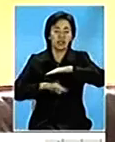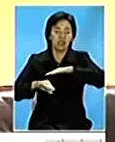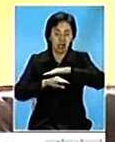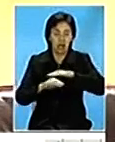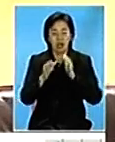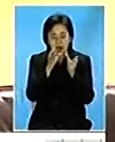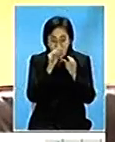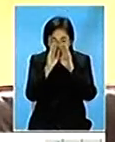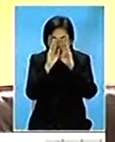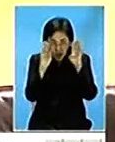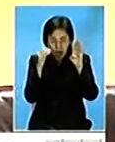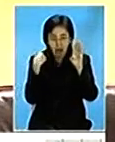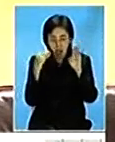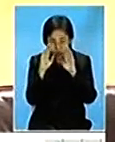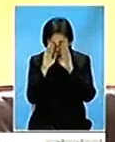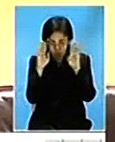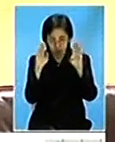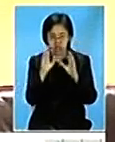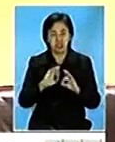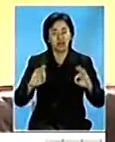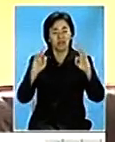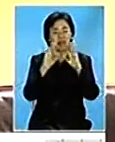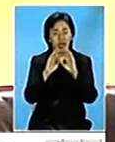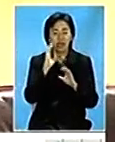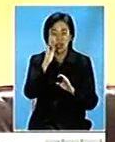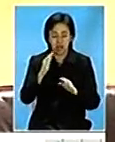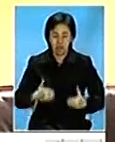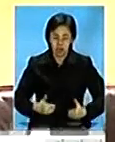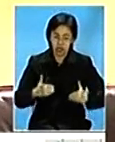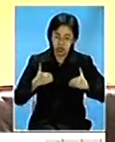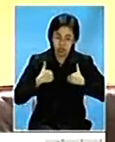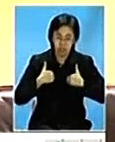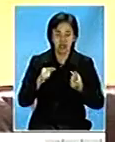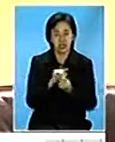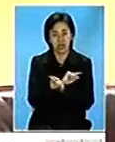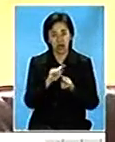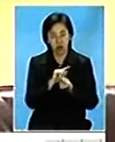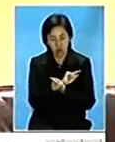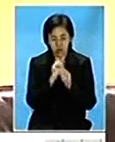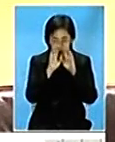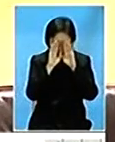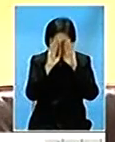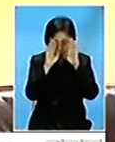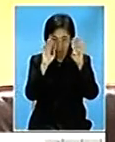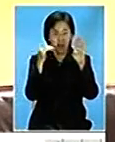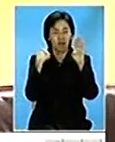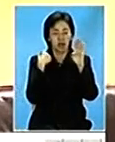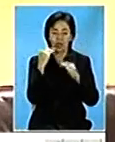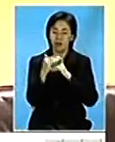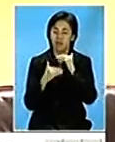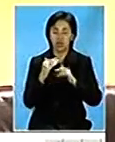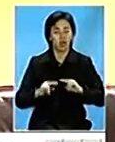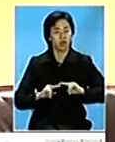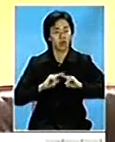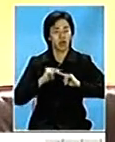ความรู้และทักษะที่จำเป็นสำหรับเครื่องมือในการดำรงชีวิตในสังคมและแสวงหาความรู้ เพื่อพัฒนาตนเองอย่างต่อเ